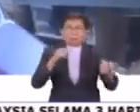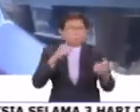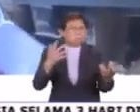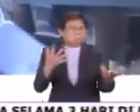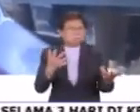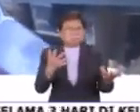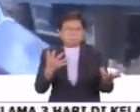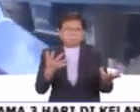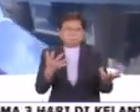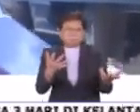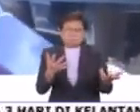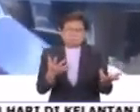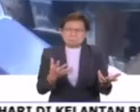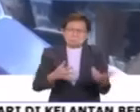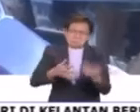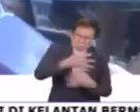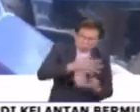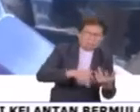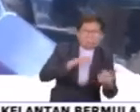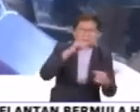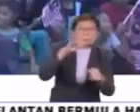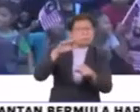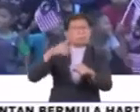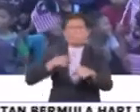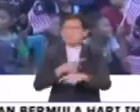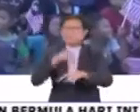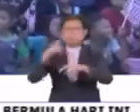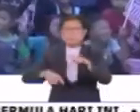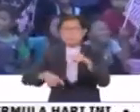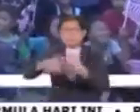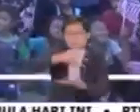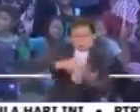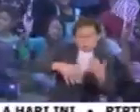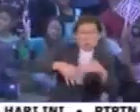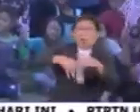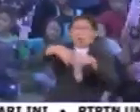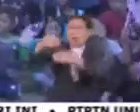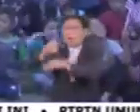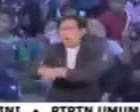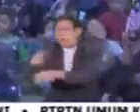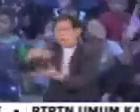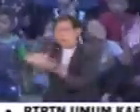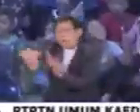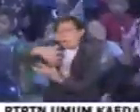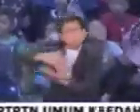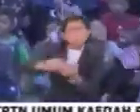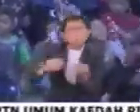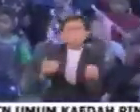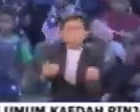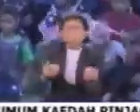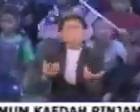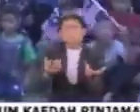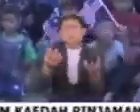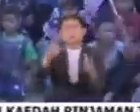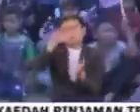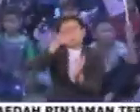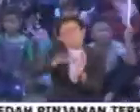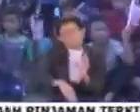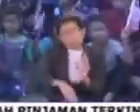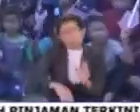daripada segi pergaulan daripada di luar. Ada suara yang nyaring ni. Lagi sekali, 1